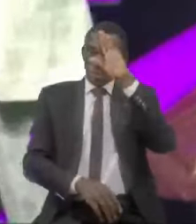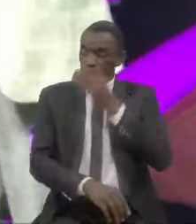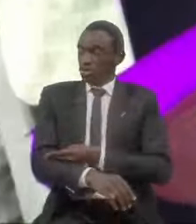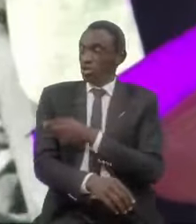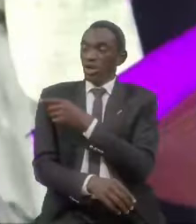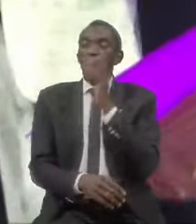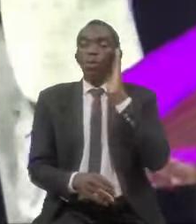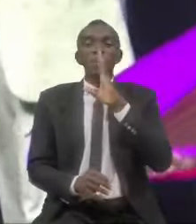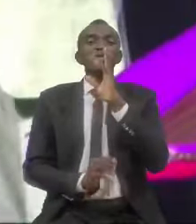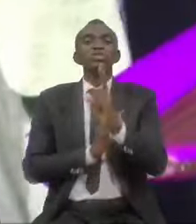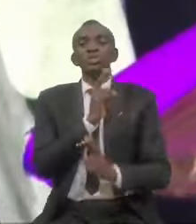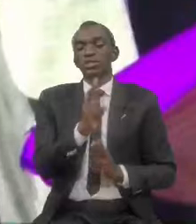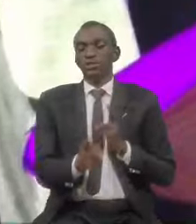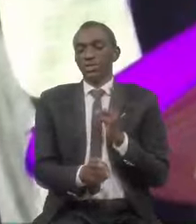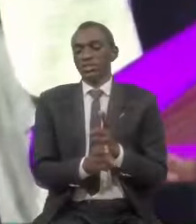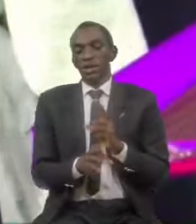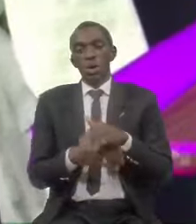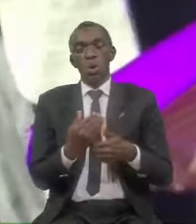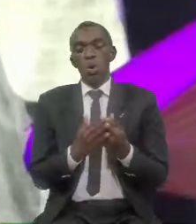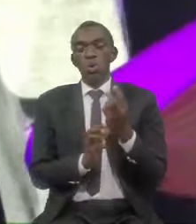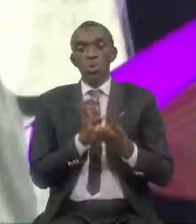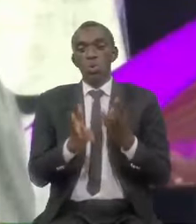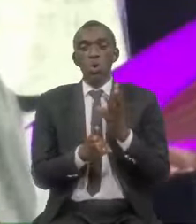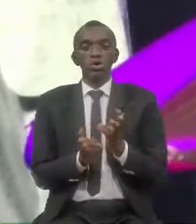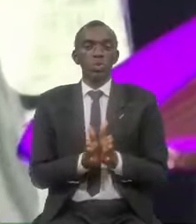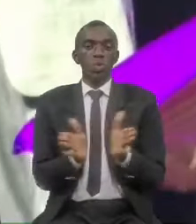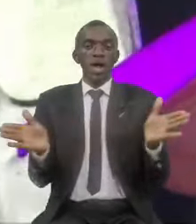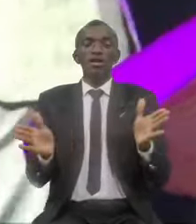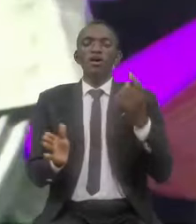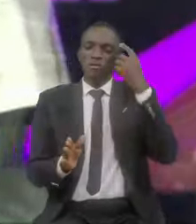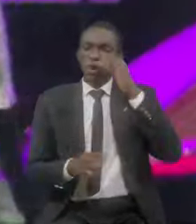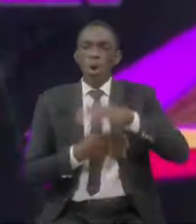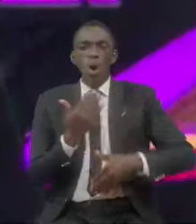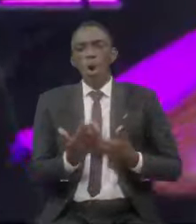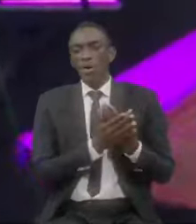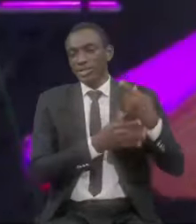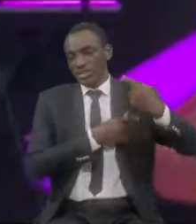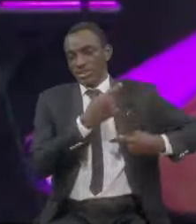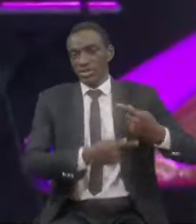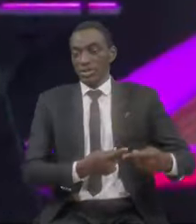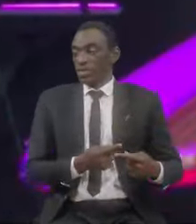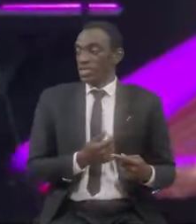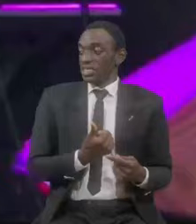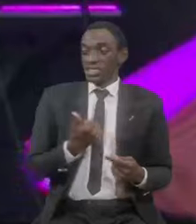pour toute génération. Elle enfantera un fils.